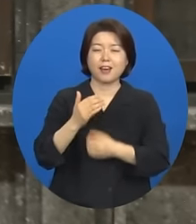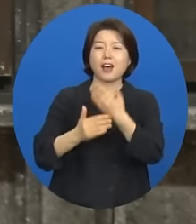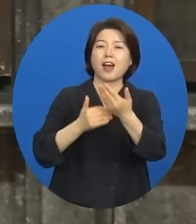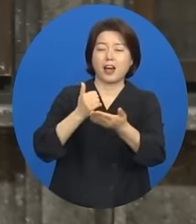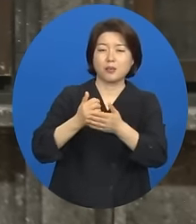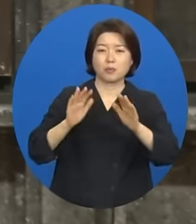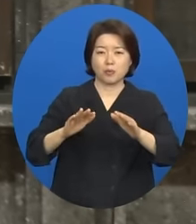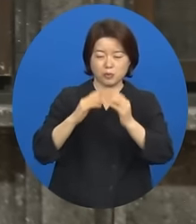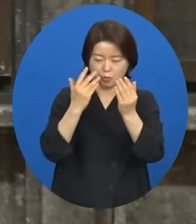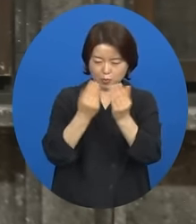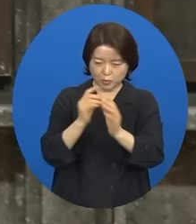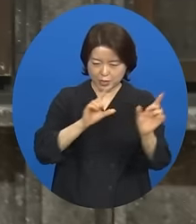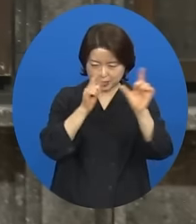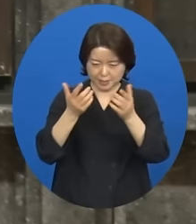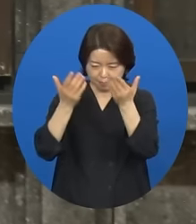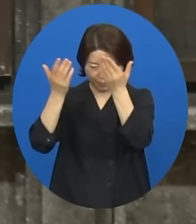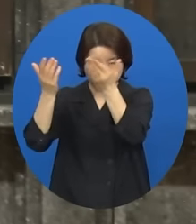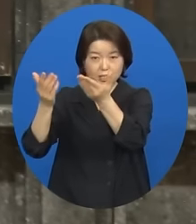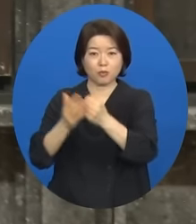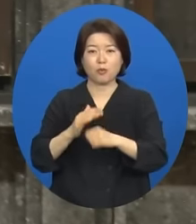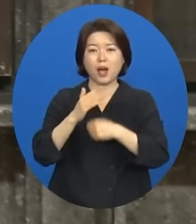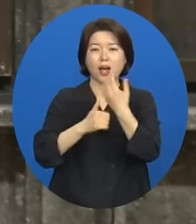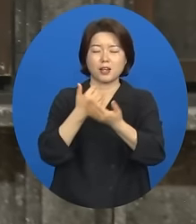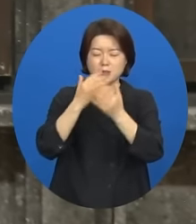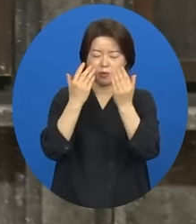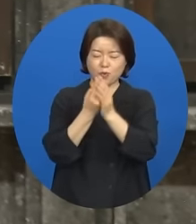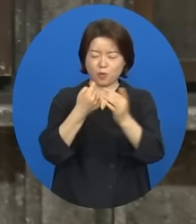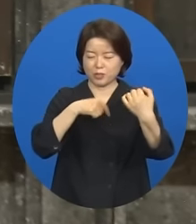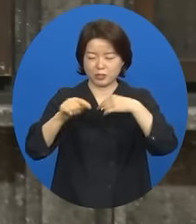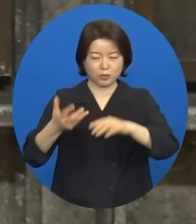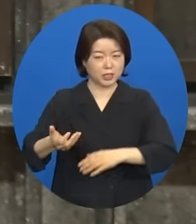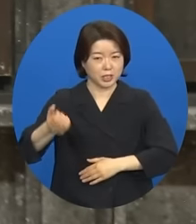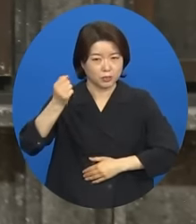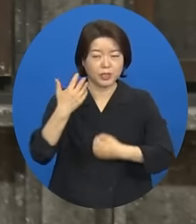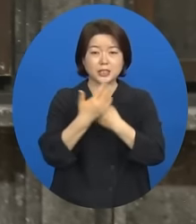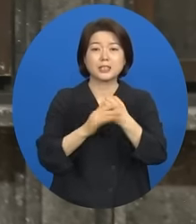우리 온전한 삶을 드리고 하나님의 온전한 통치를 누리는